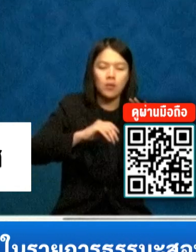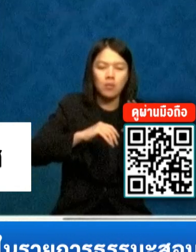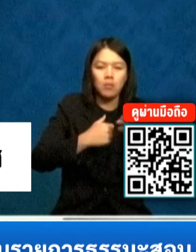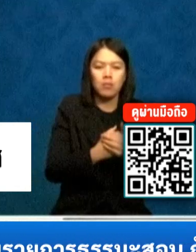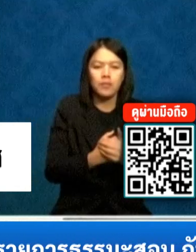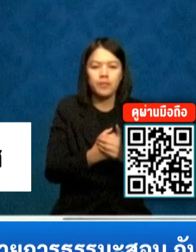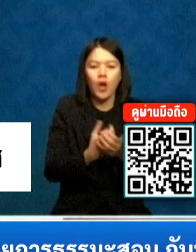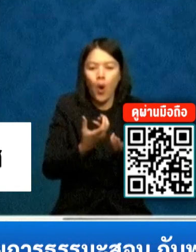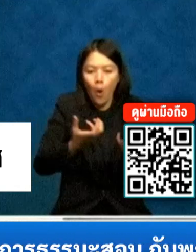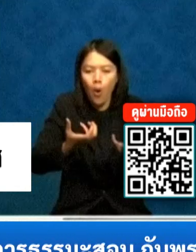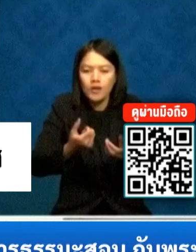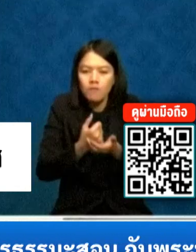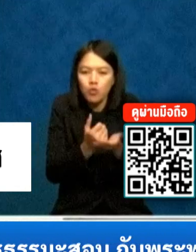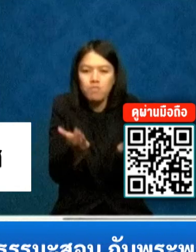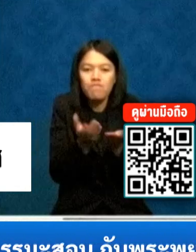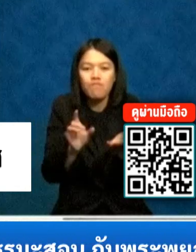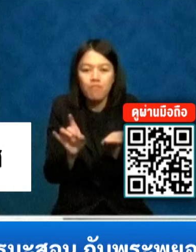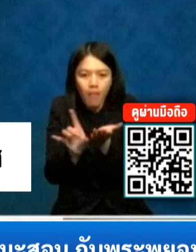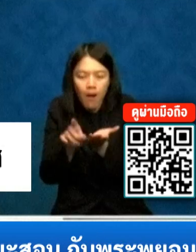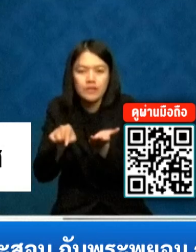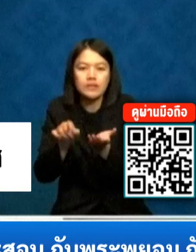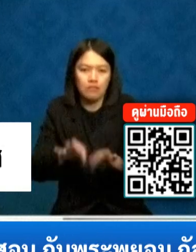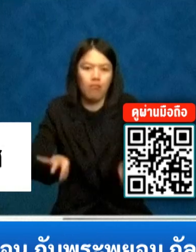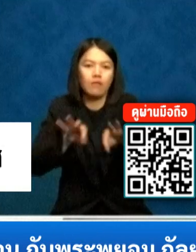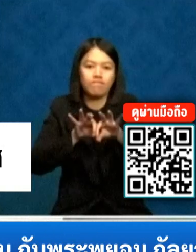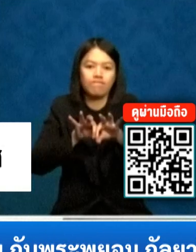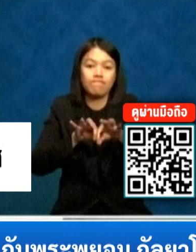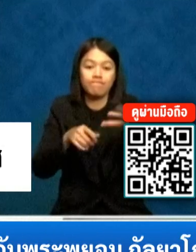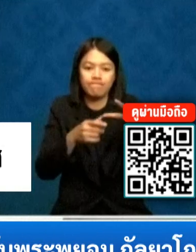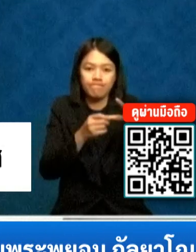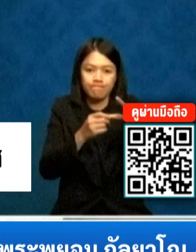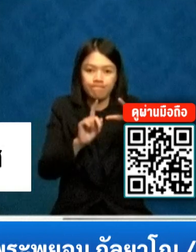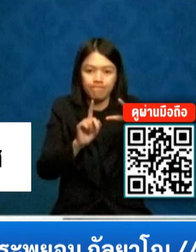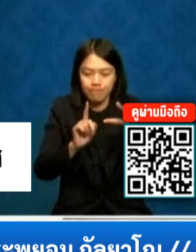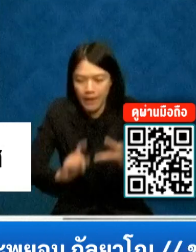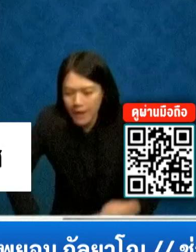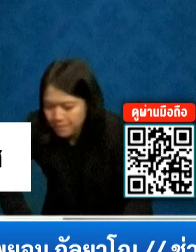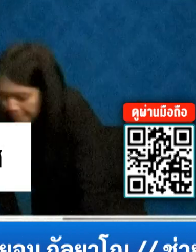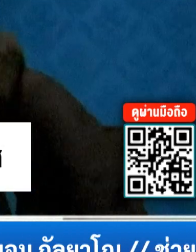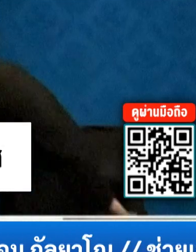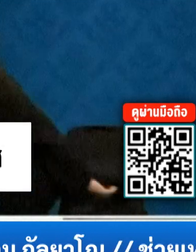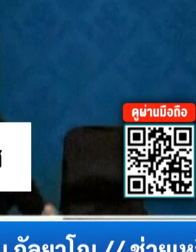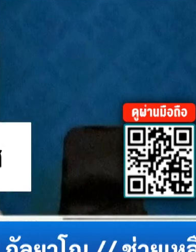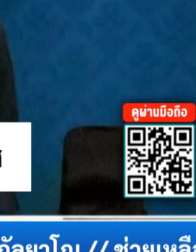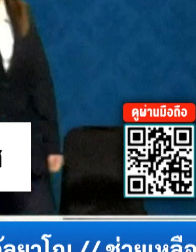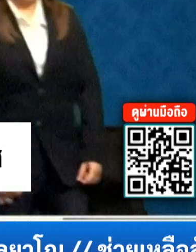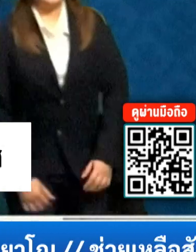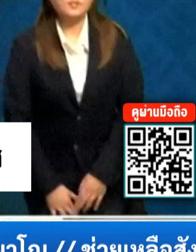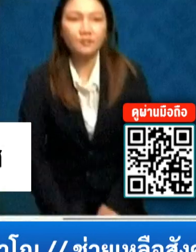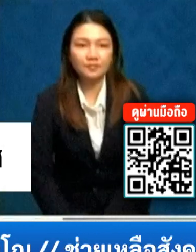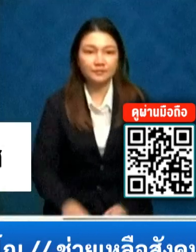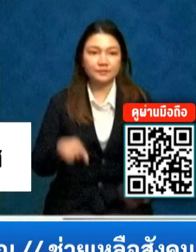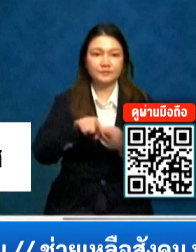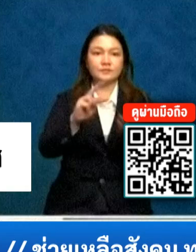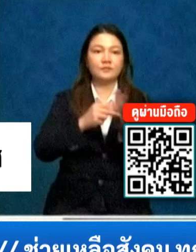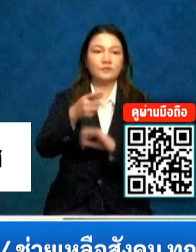ว่า productivity นะครับส่วนหนึ่งเป็นส่วนที่สำคัญมากและอีกส่วนหนึ่งครับท่านประธานก็คือเรื่องของการเข้าไปมีส่วน